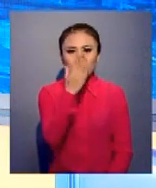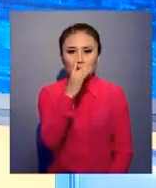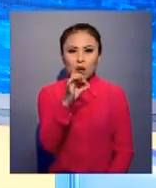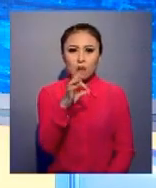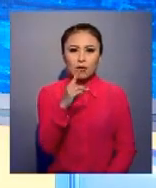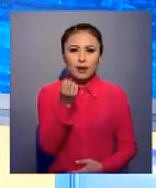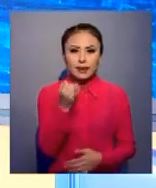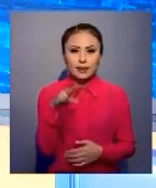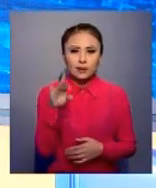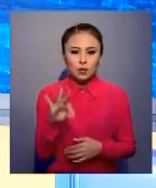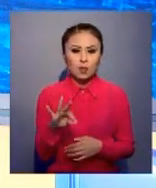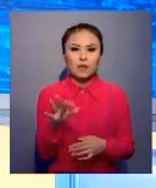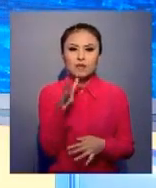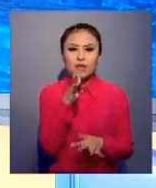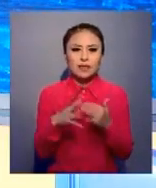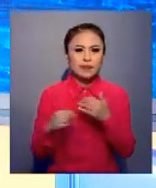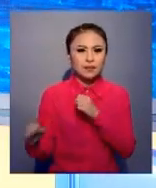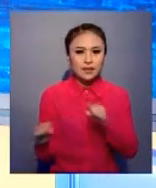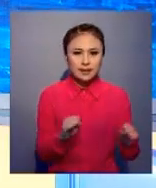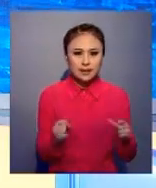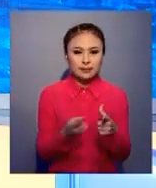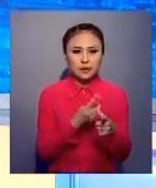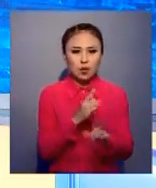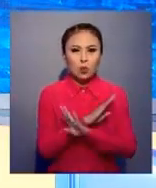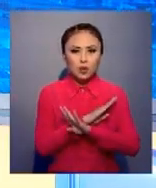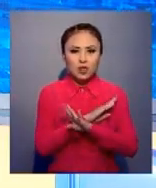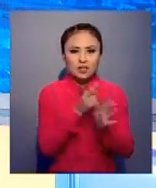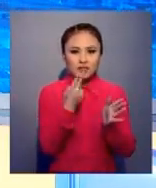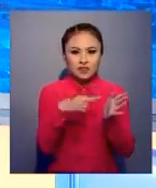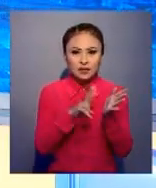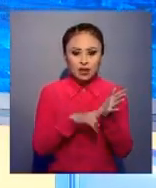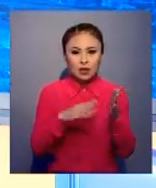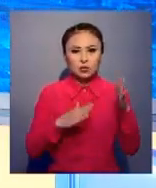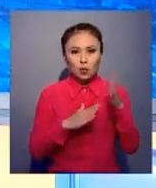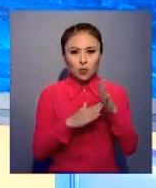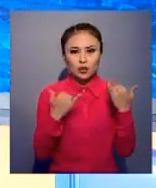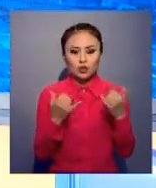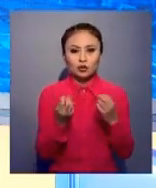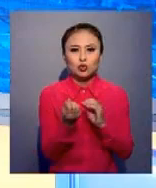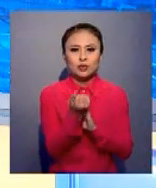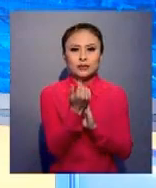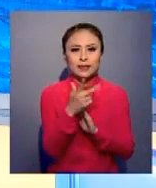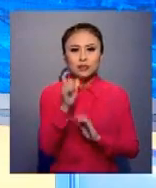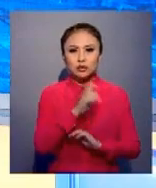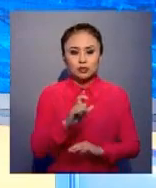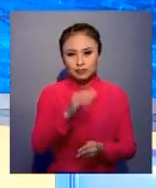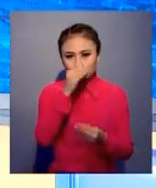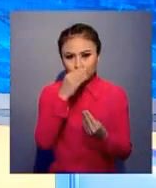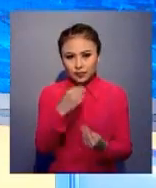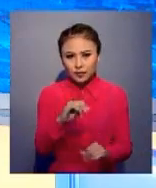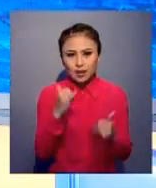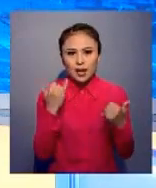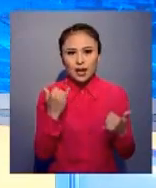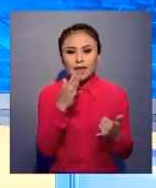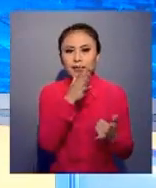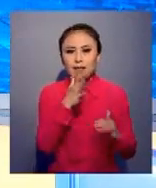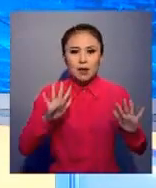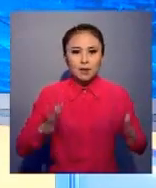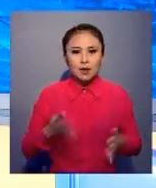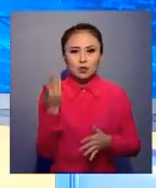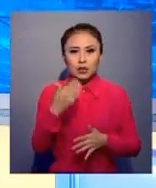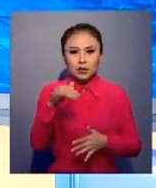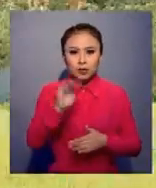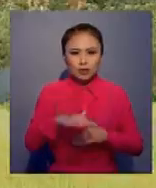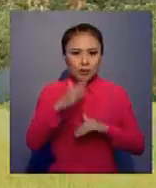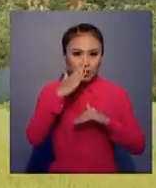Жапонияның Хоккайдо аралындағы зілзала салдарынан қаза тапқандардың саны 27-ге жетті. Тағы 13 адам із-түзсіз жоғалып кеткен. Қазір